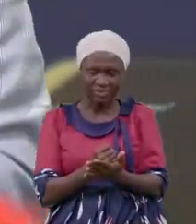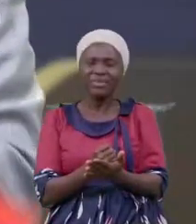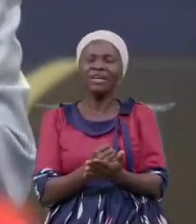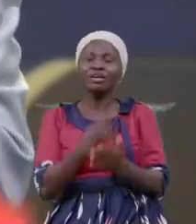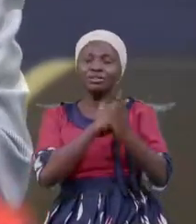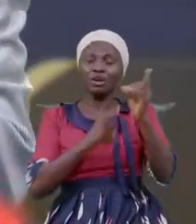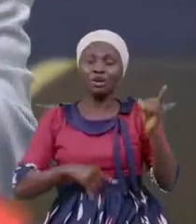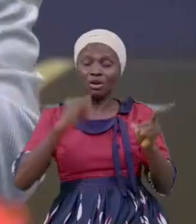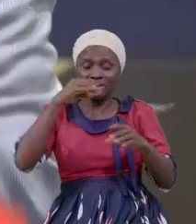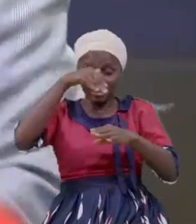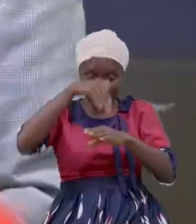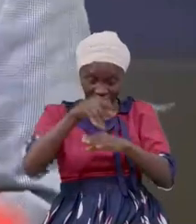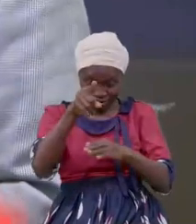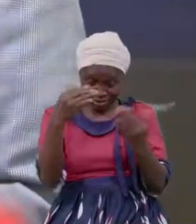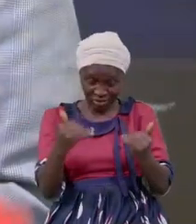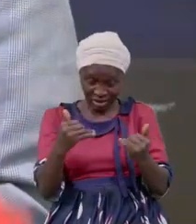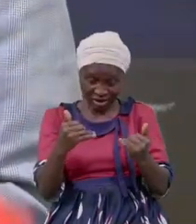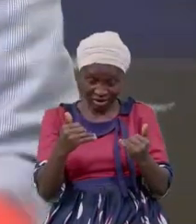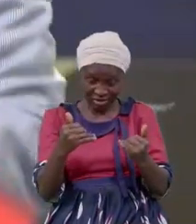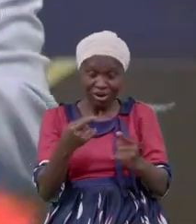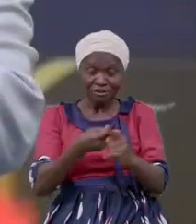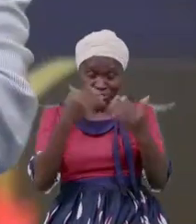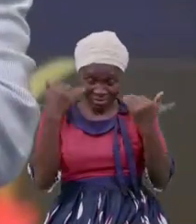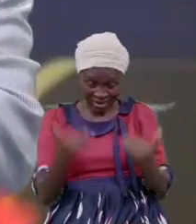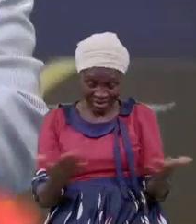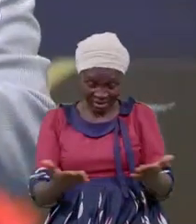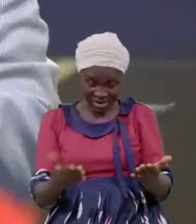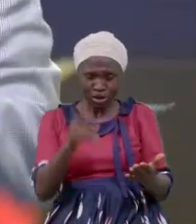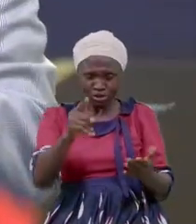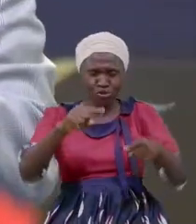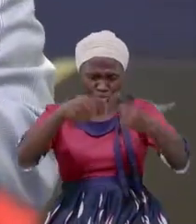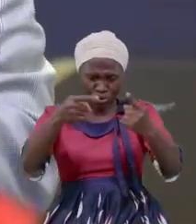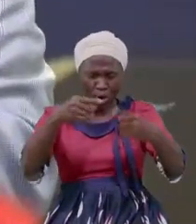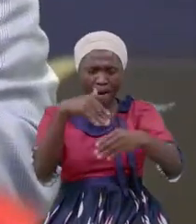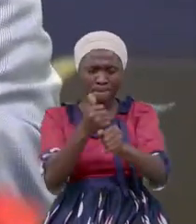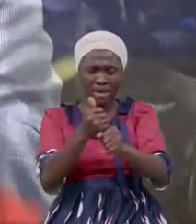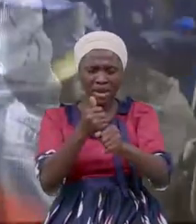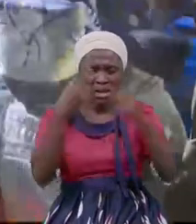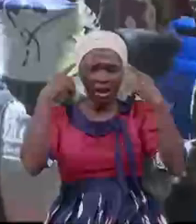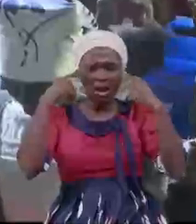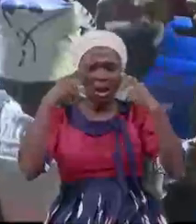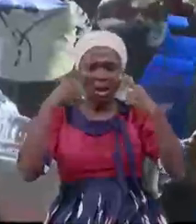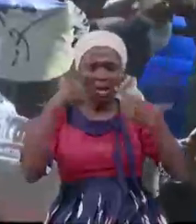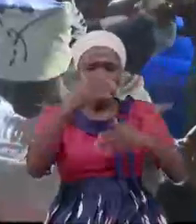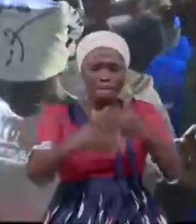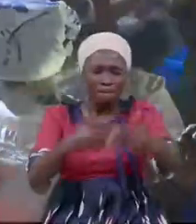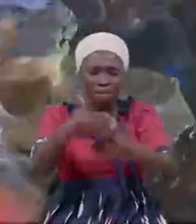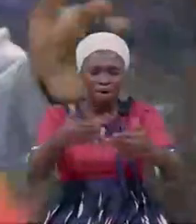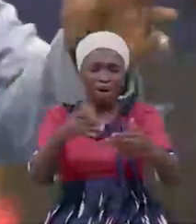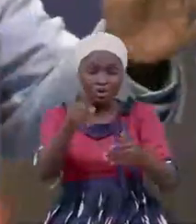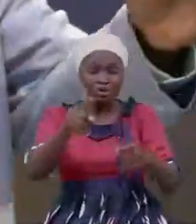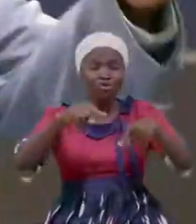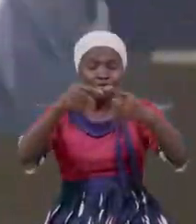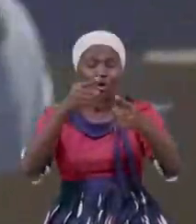maintenant aller progresser allez et briller comme des étoiles